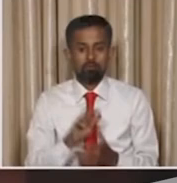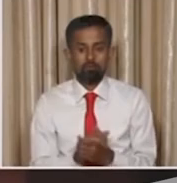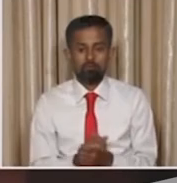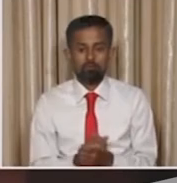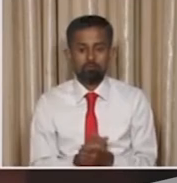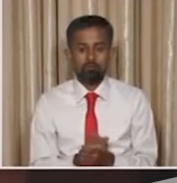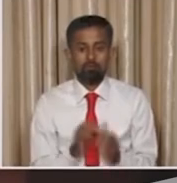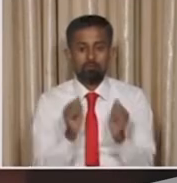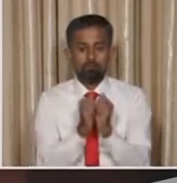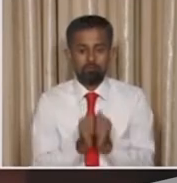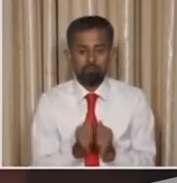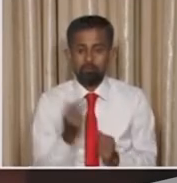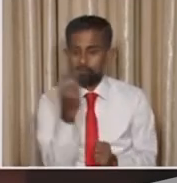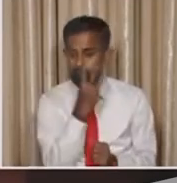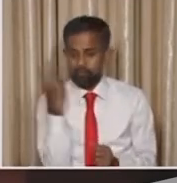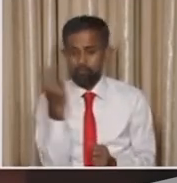මේ ක්‍රියාදාමයන් තුනටම